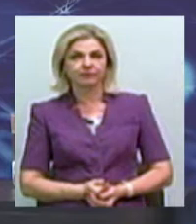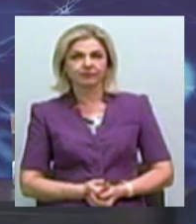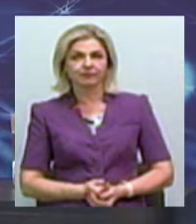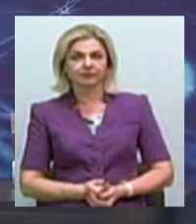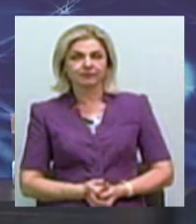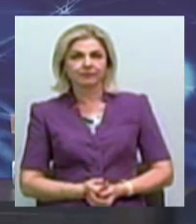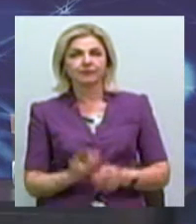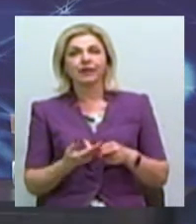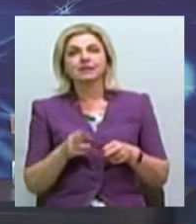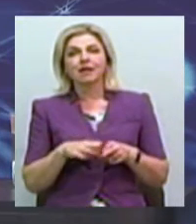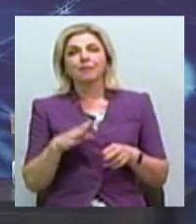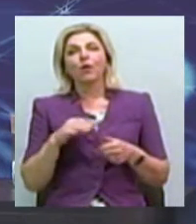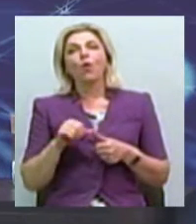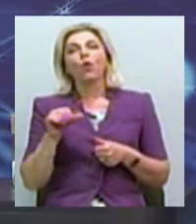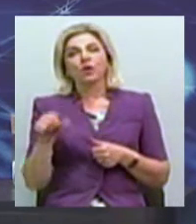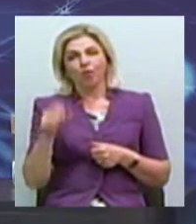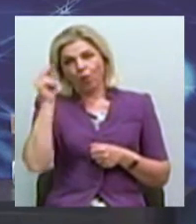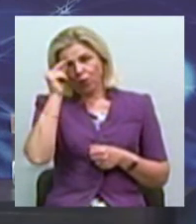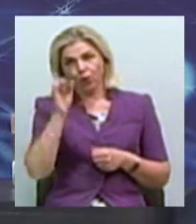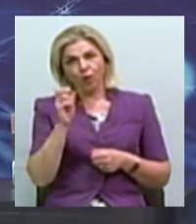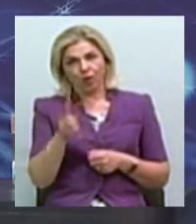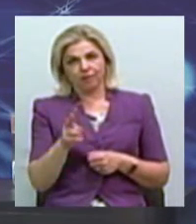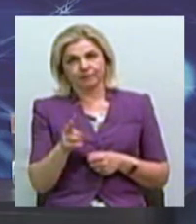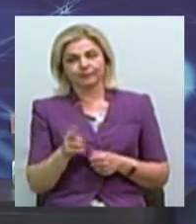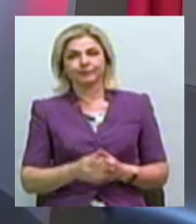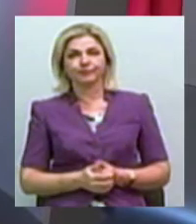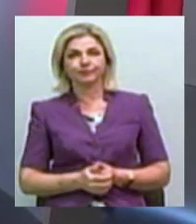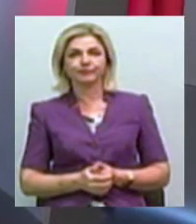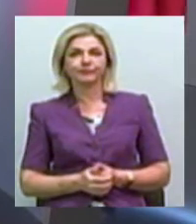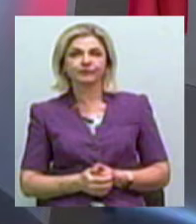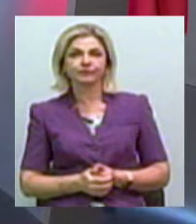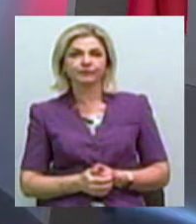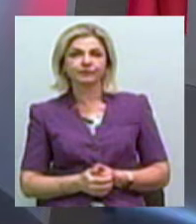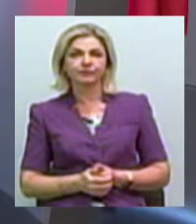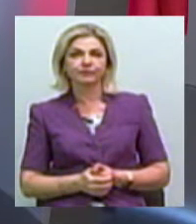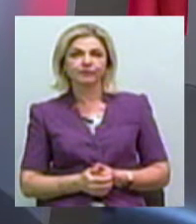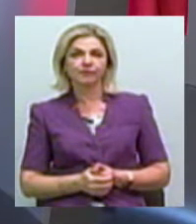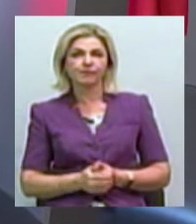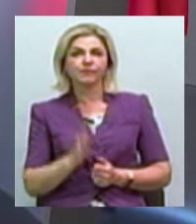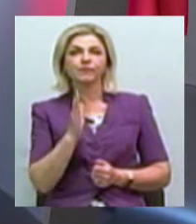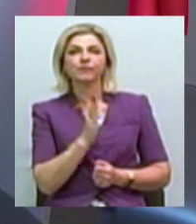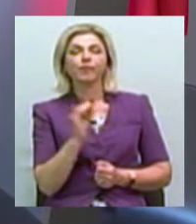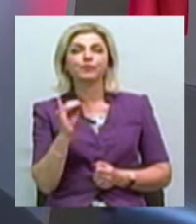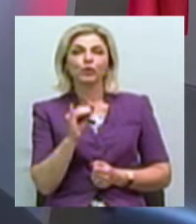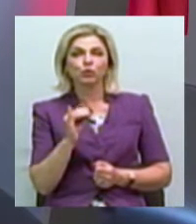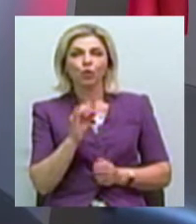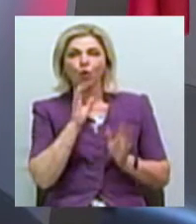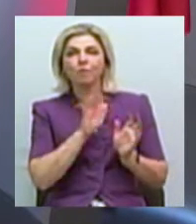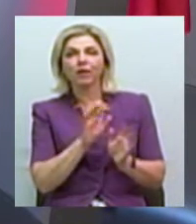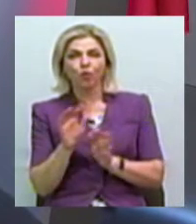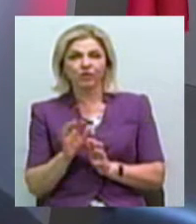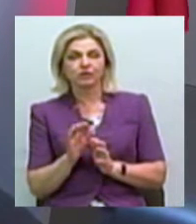це був окремий урок, скажімо, так? Коли Володимир Юрійович опікувався,